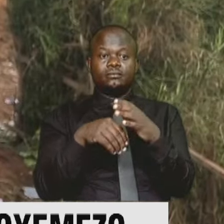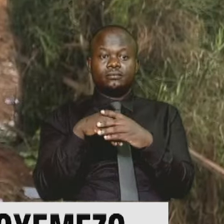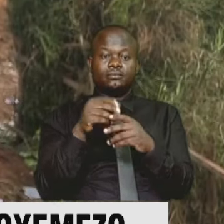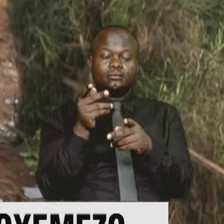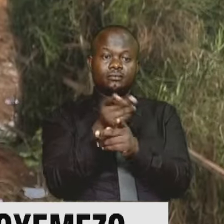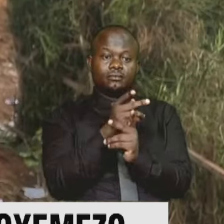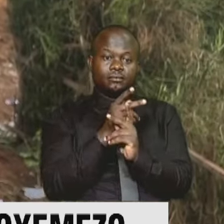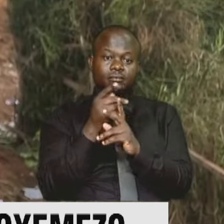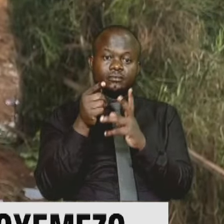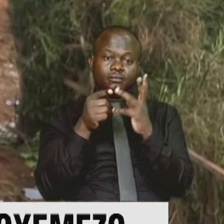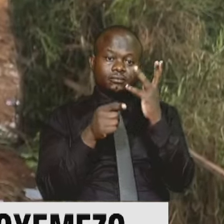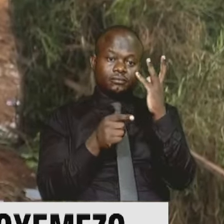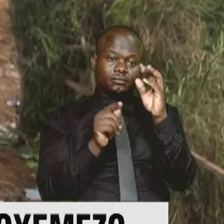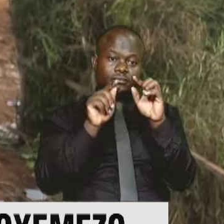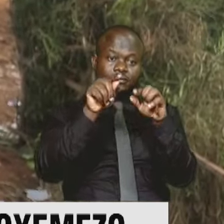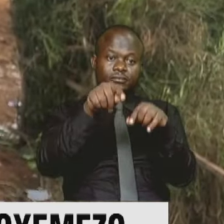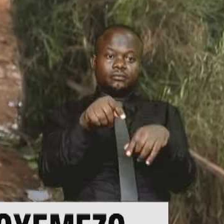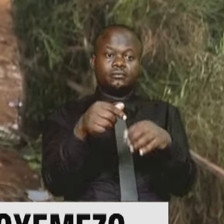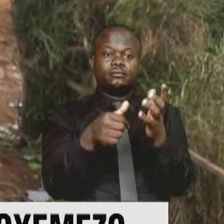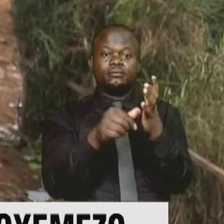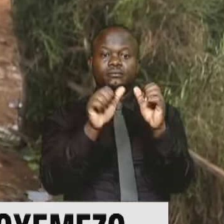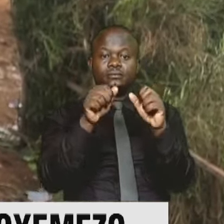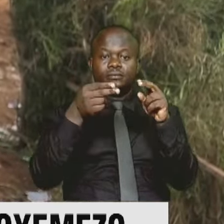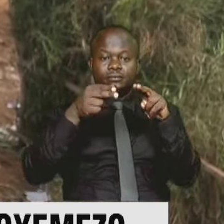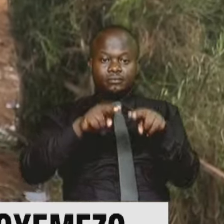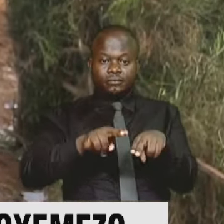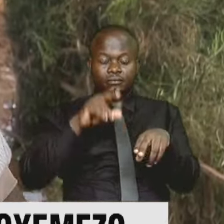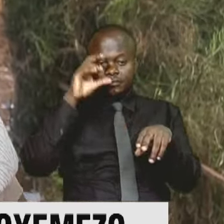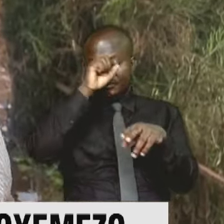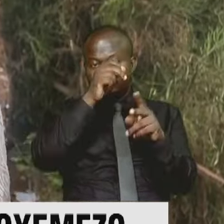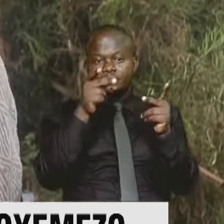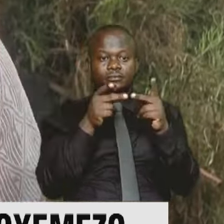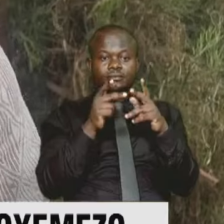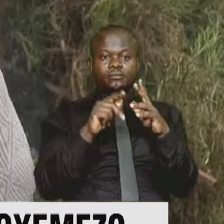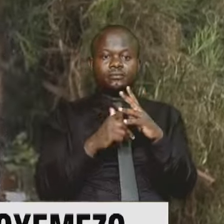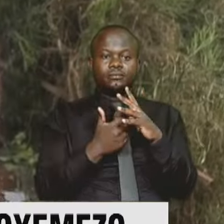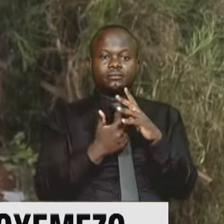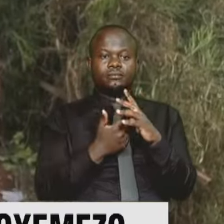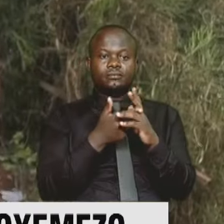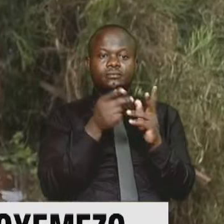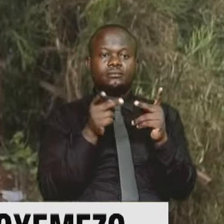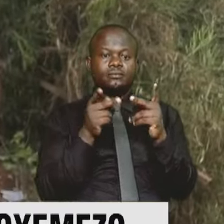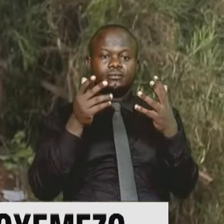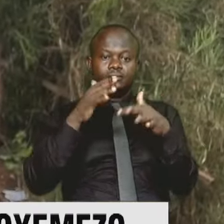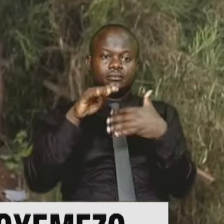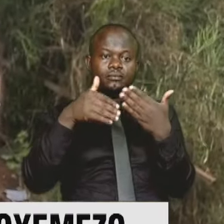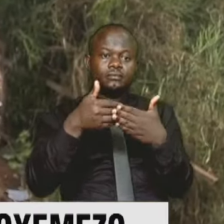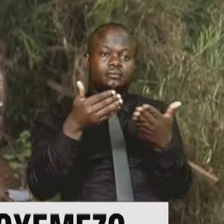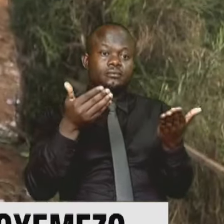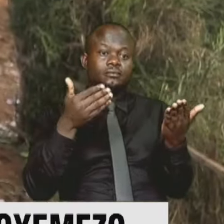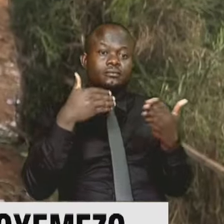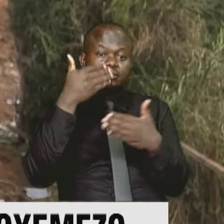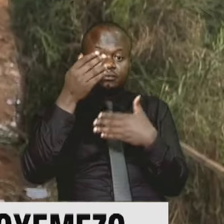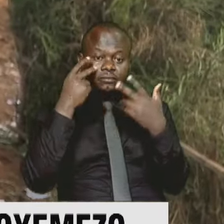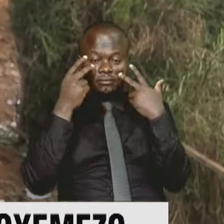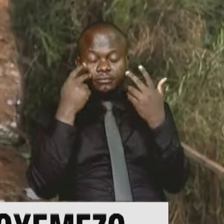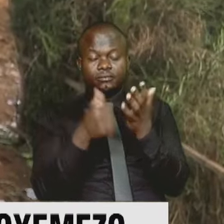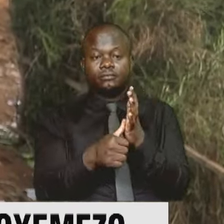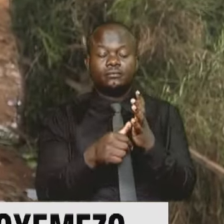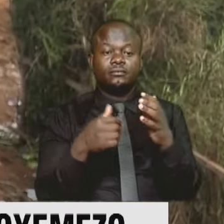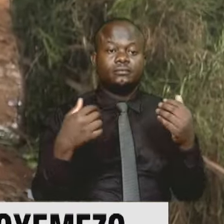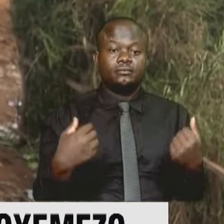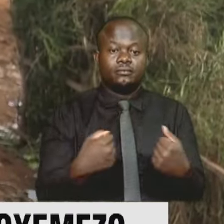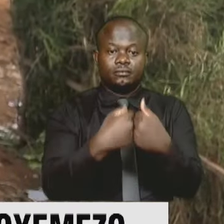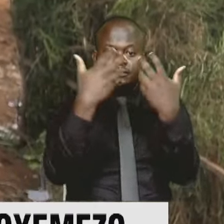cyangwa uje gusana ku kibazo cyaba cyabaye aburaho ahera naho arangiriza, mbese ugasanga ni ikibazo. Ingaruka bigira ni